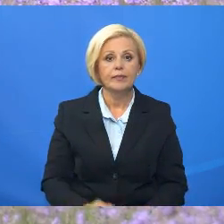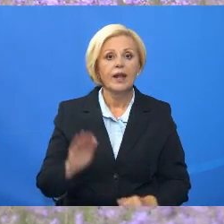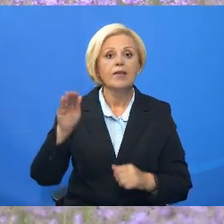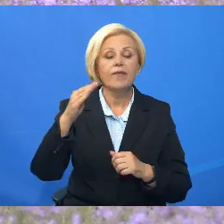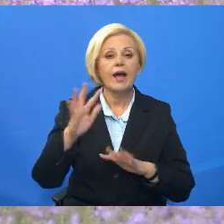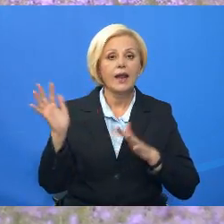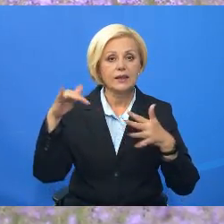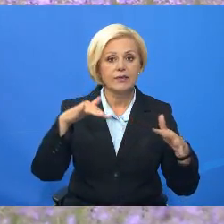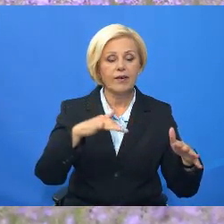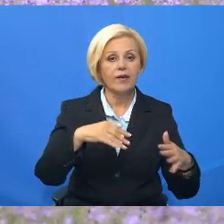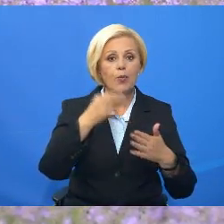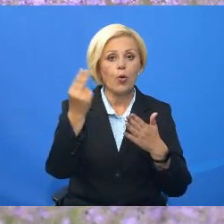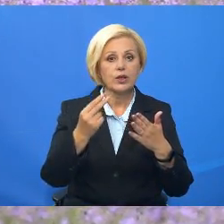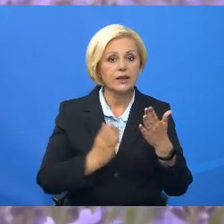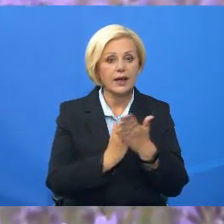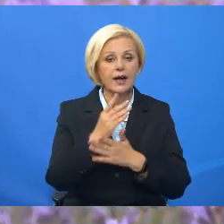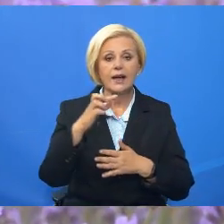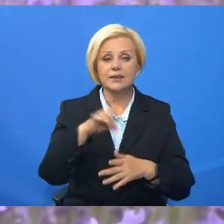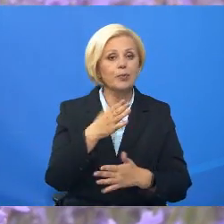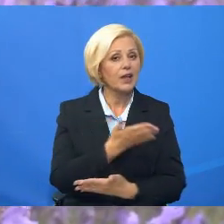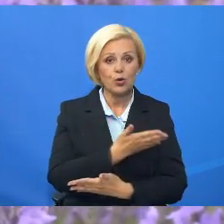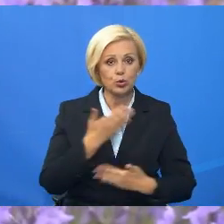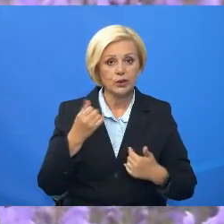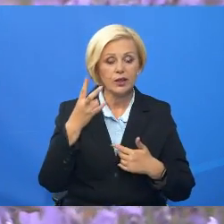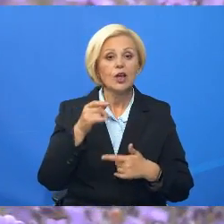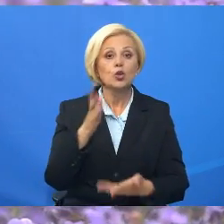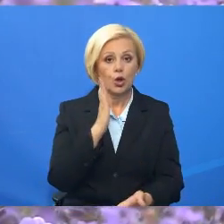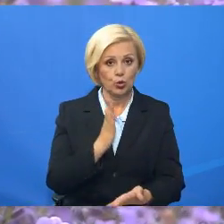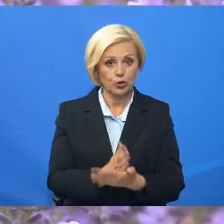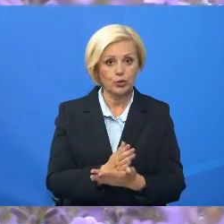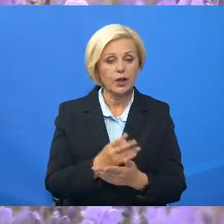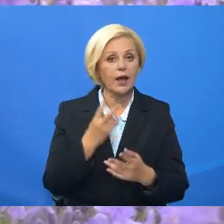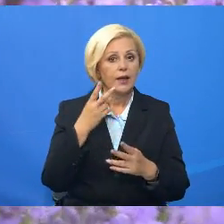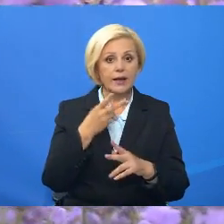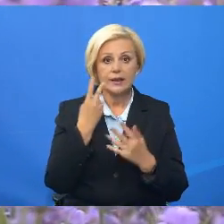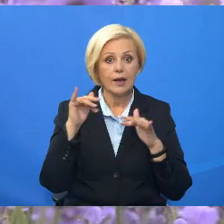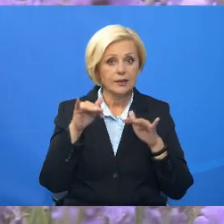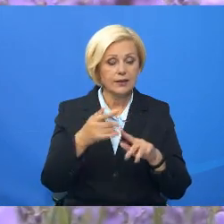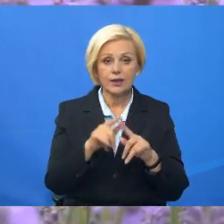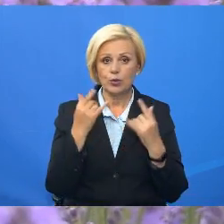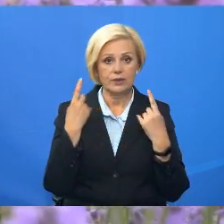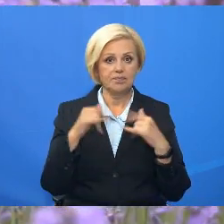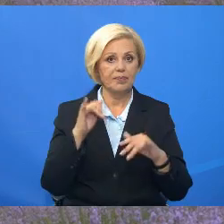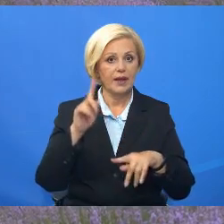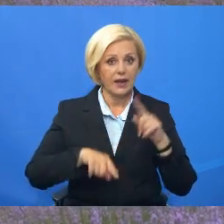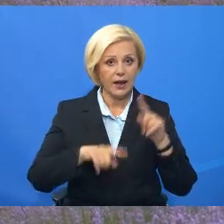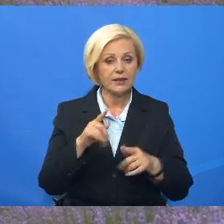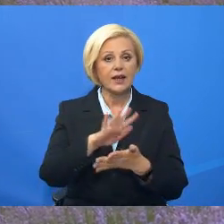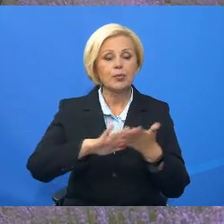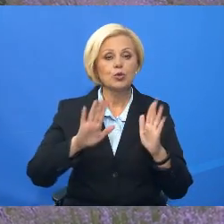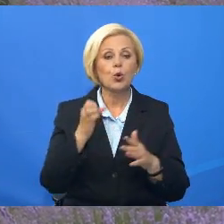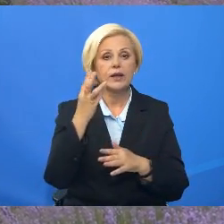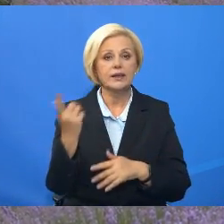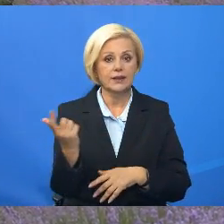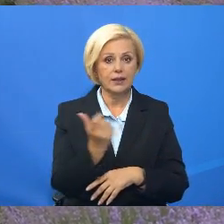Фіялетавае мора на карце Беларусі знайсці немагчыма, але яно існуе. З'ява для нашай мясцовасці рэдкая і прадоўжыцца ўсяго некалькі